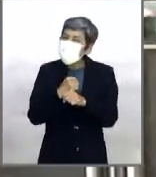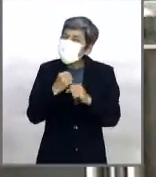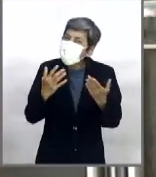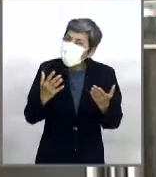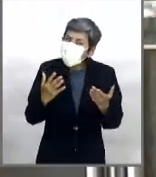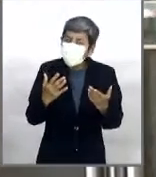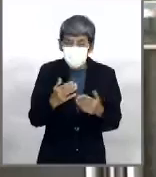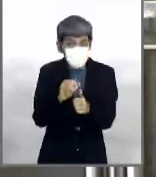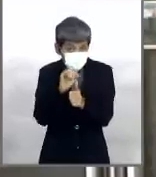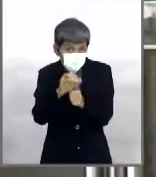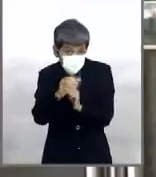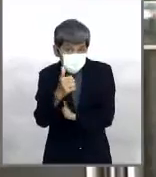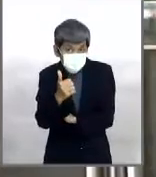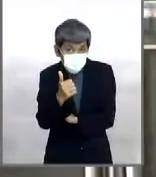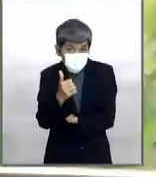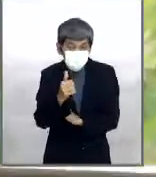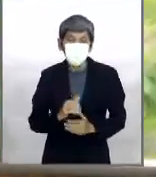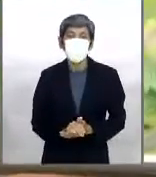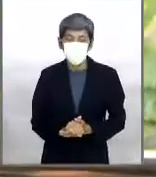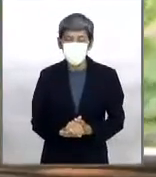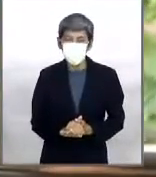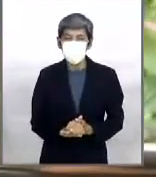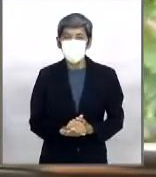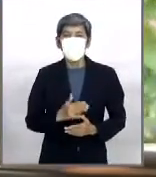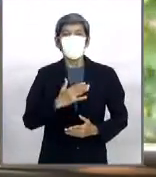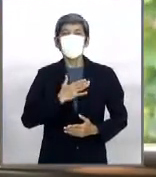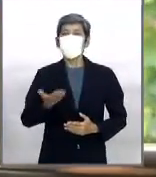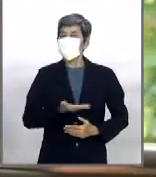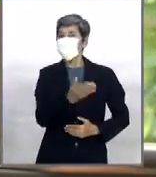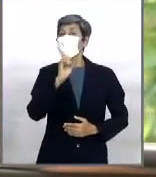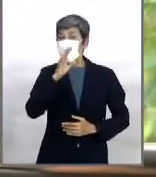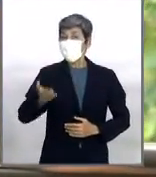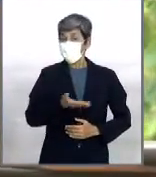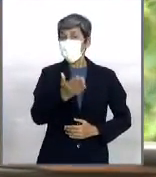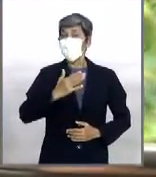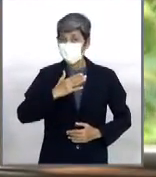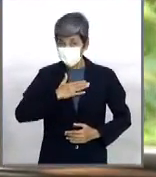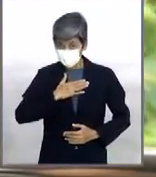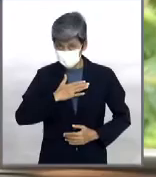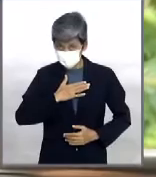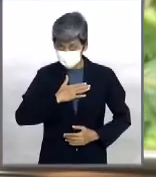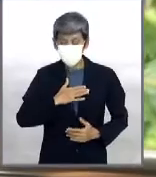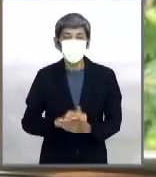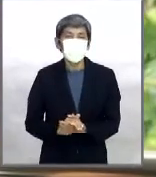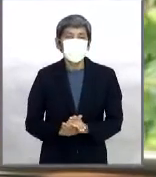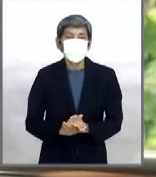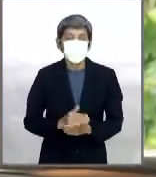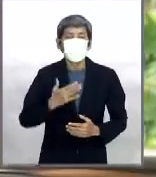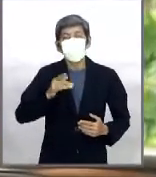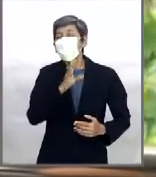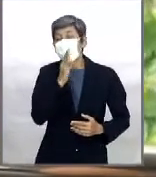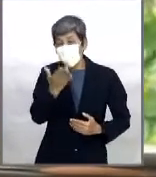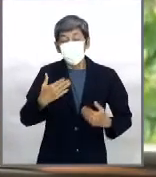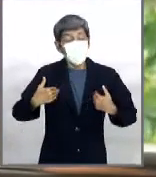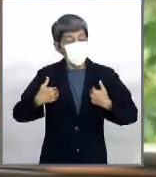พี่มีแรงกำลังใจอย่างไรจะบอกเขา ใช่ก็ผมต้องบอกกับทุกคนเลยนะครับผมนะในวันที่คุณเหนื่อย